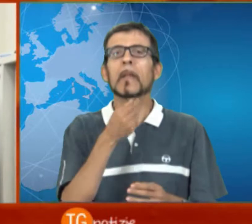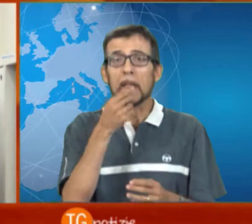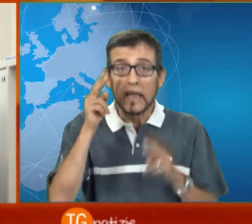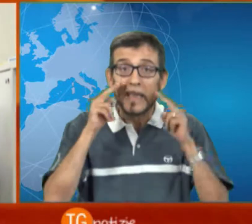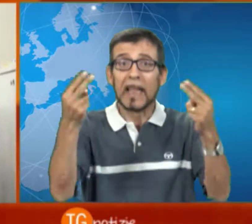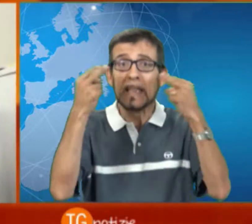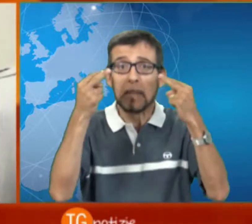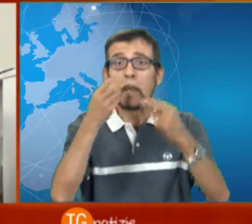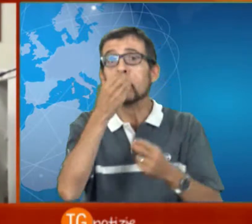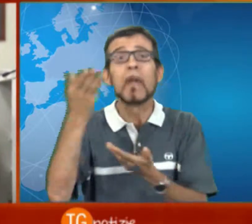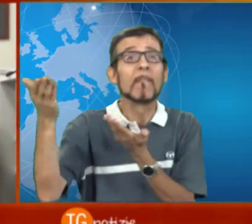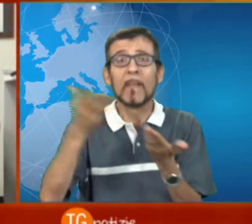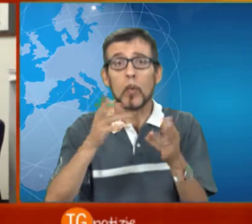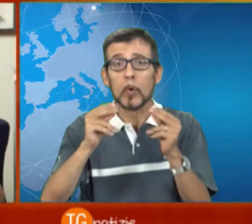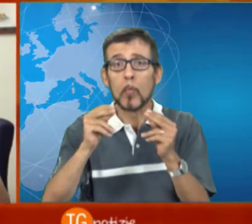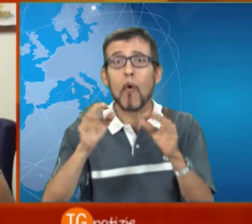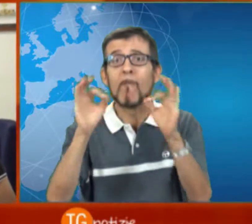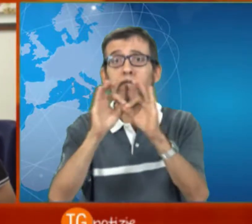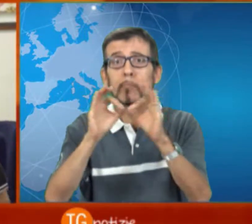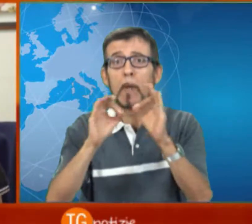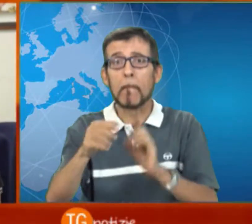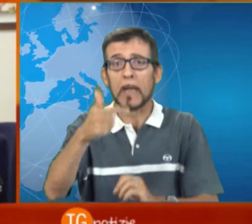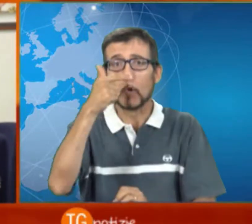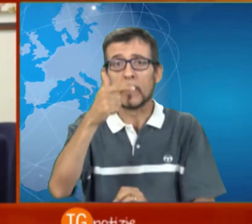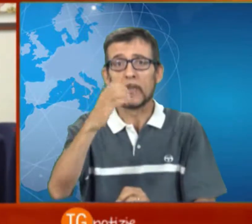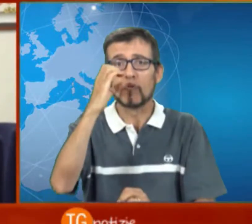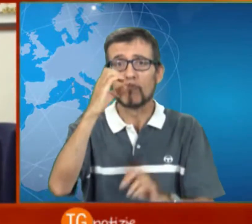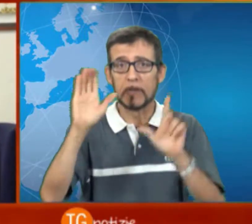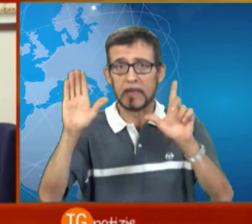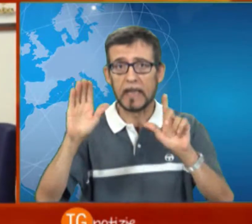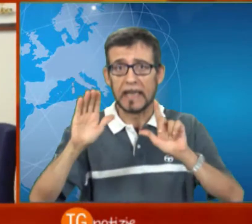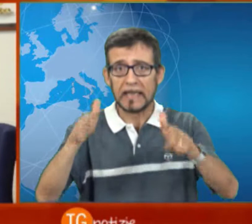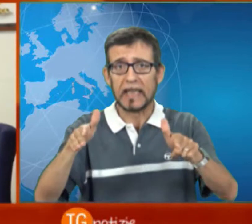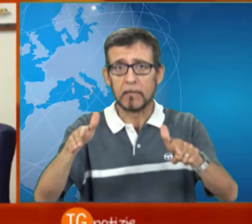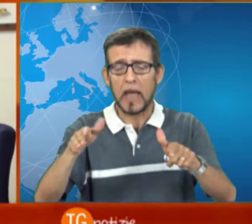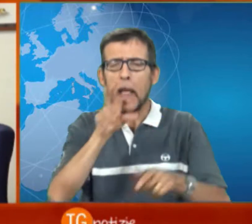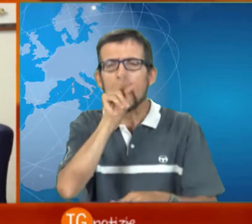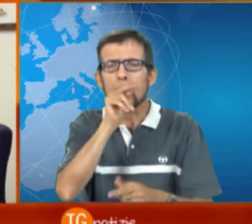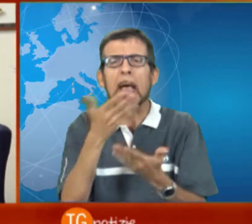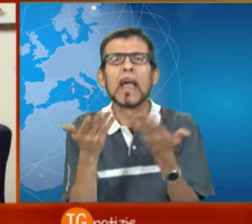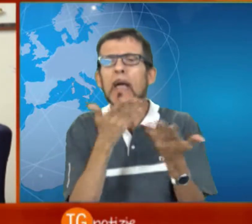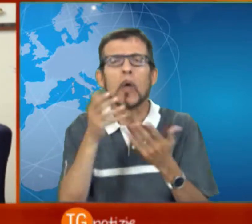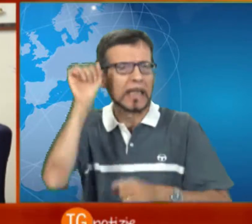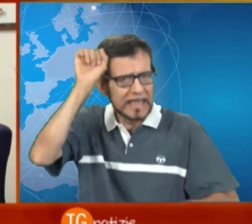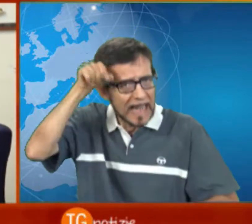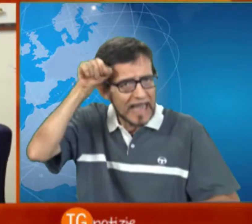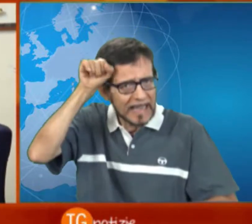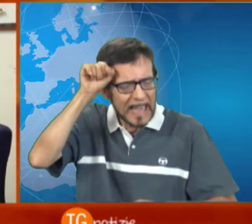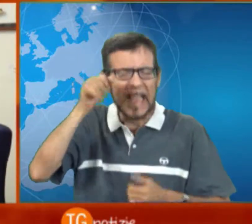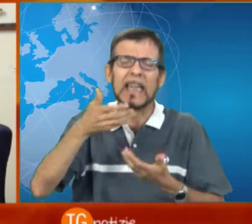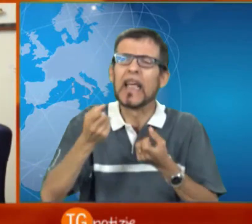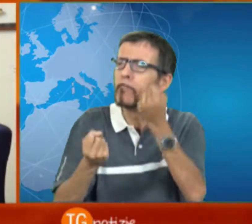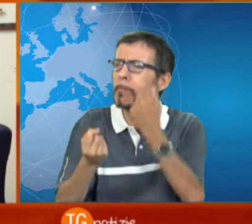Gentili telespettatori, benvenuti a questo nuovo appuntamento di TC7, il nostro magazine che parla di Sardegna e delle varie